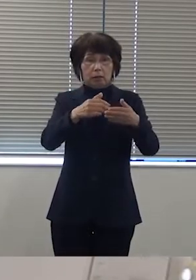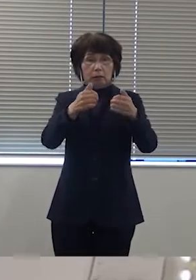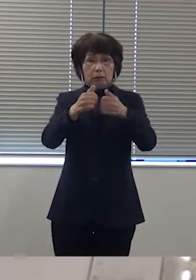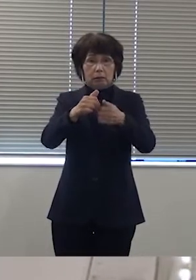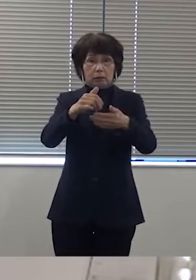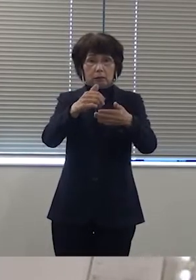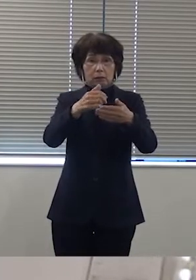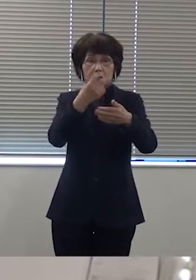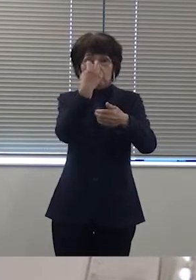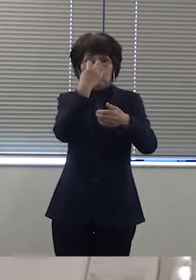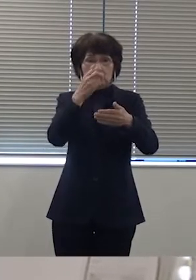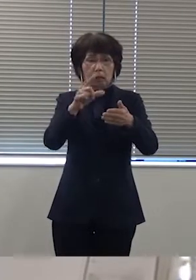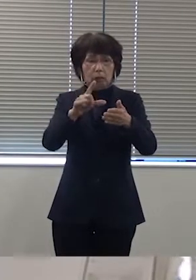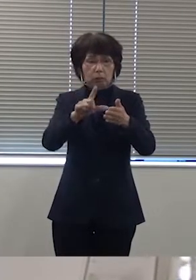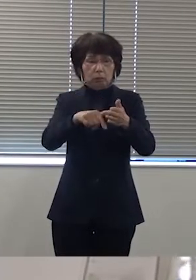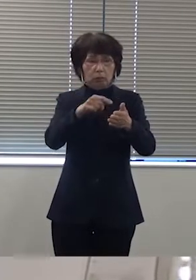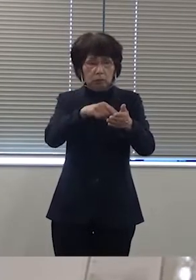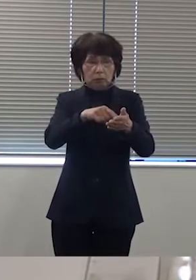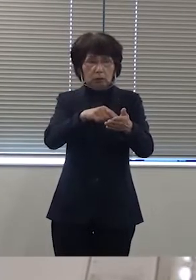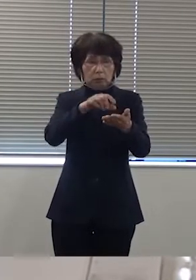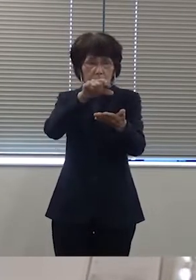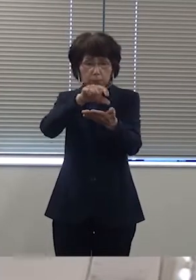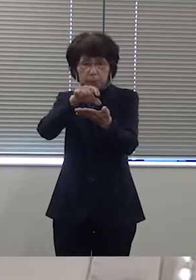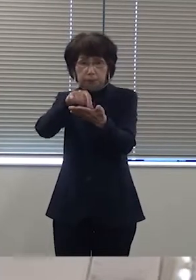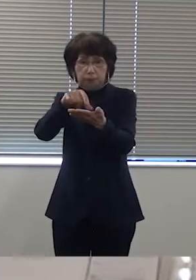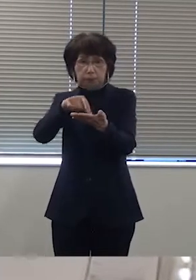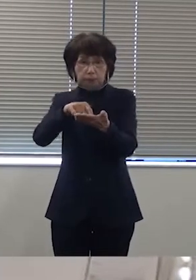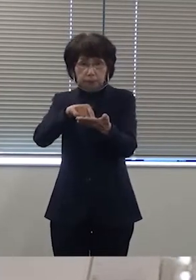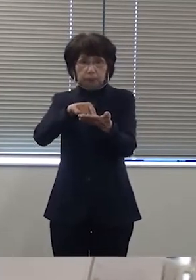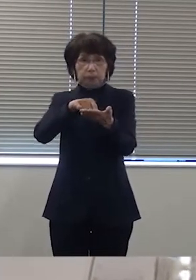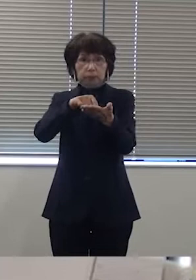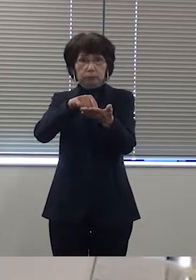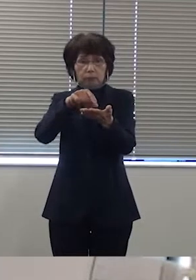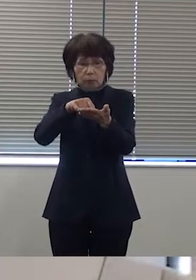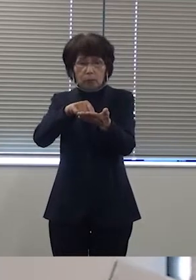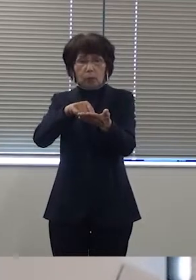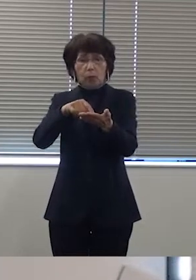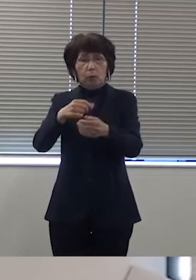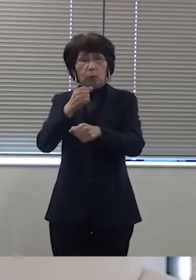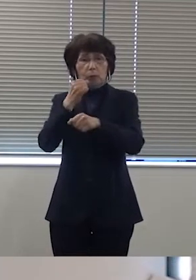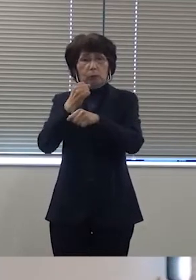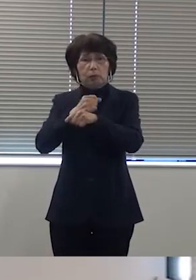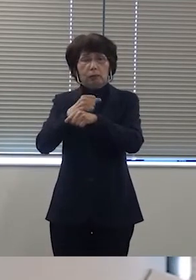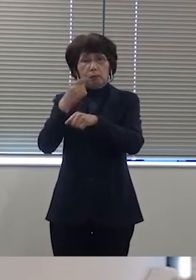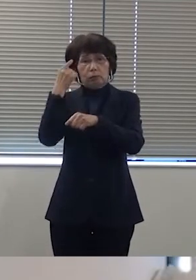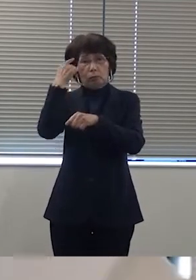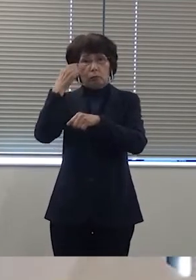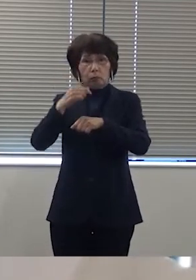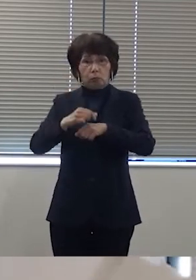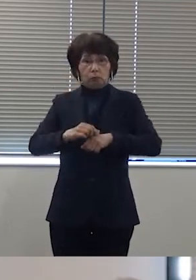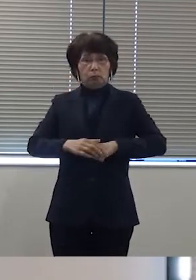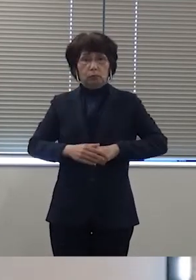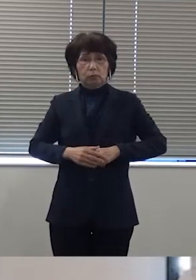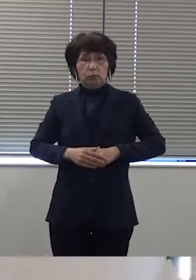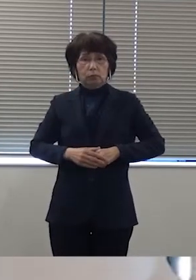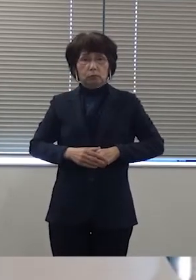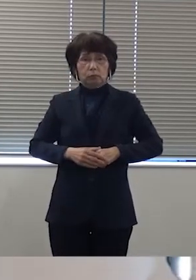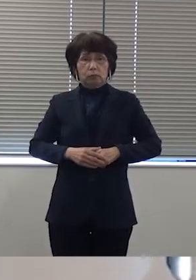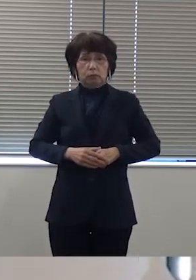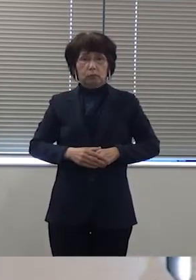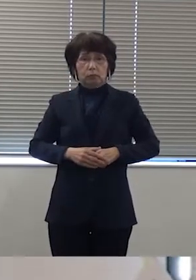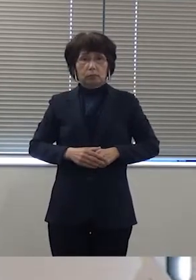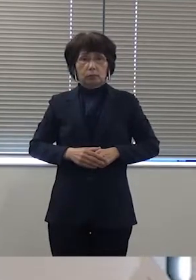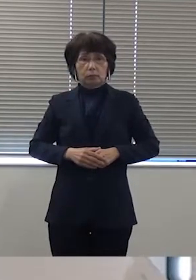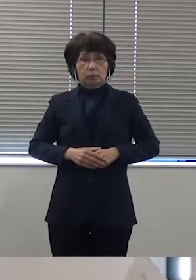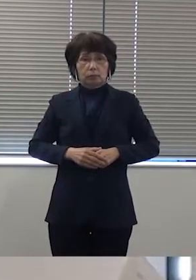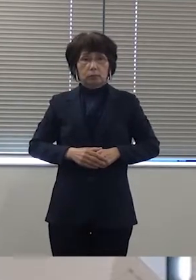ので、会計検査の検査する方も大変だと思いますが、でこれがですね、12ページの左肩